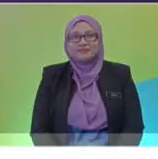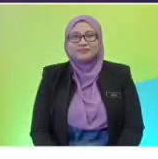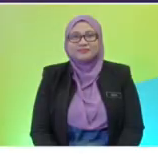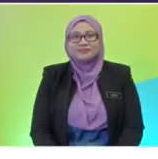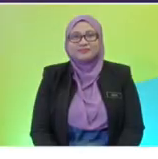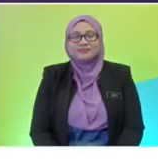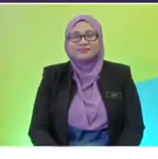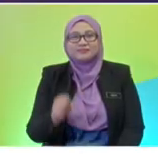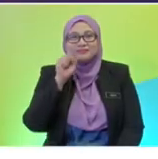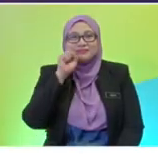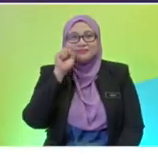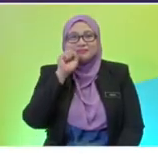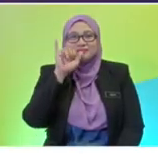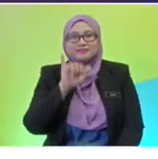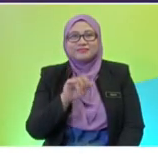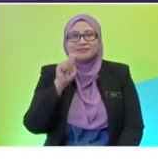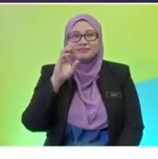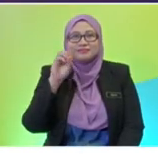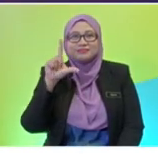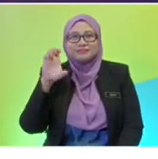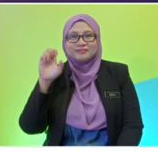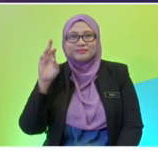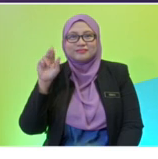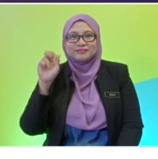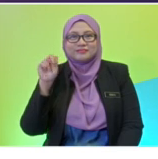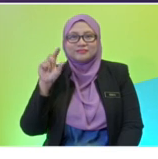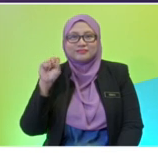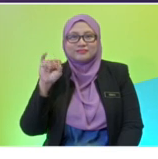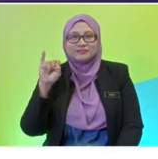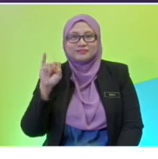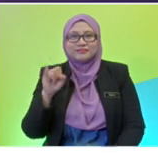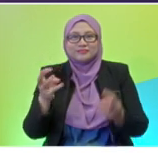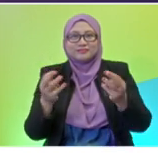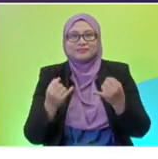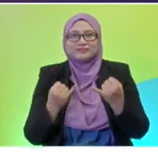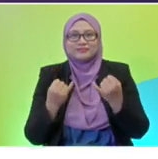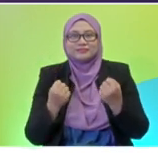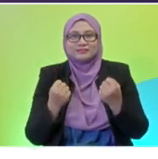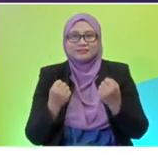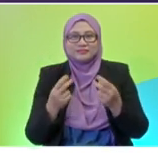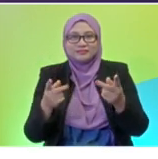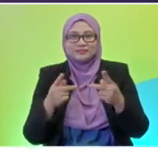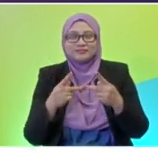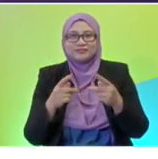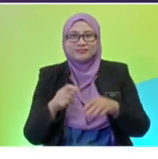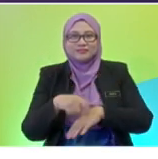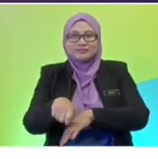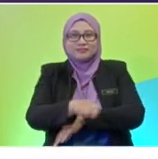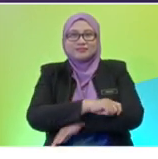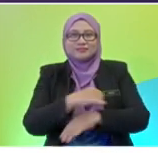yang toleransi turis ingin ke taman permainan tetapi Abangnya